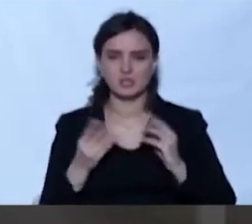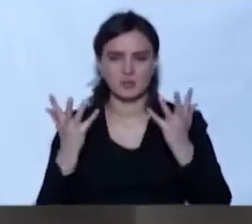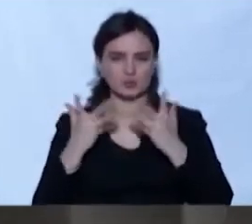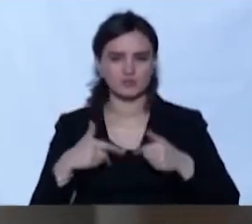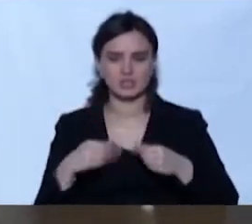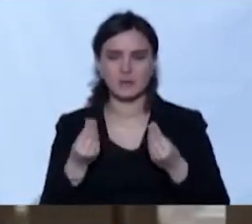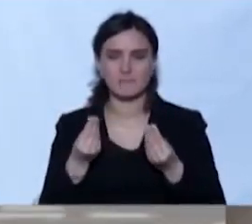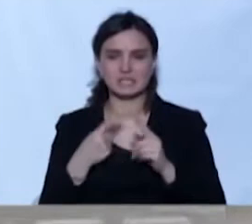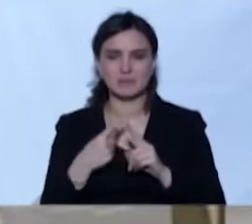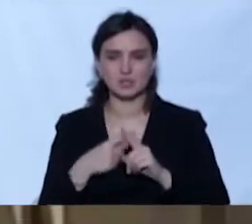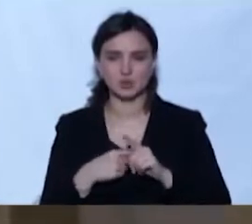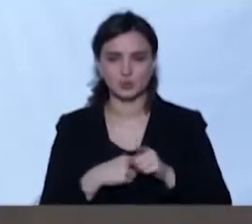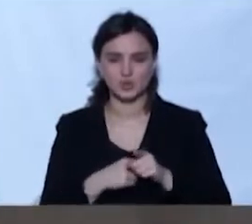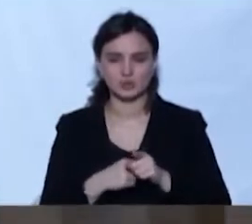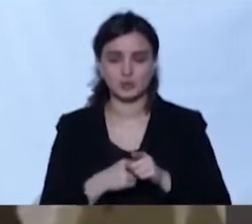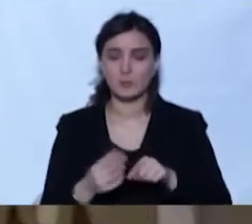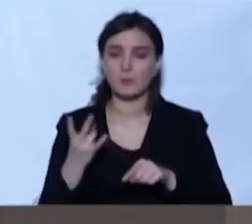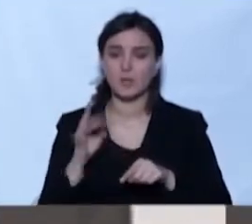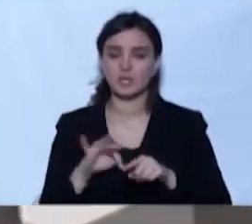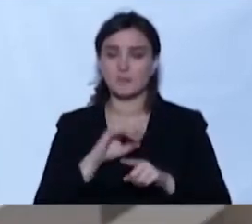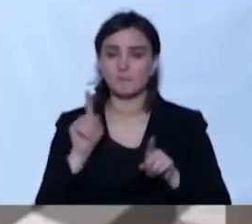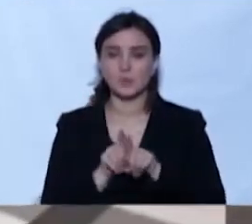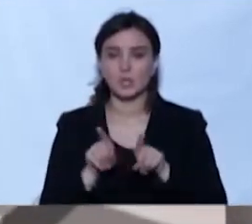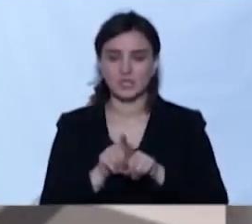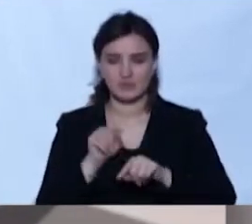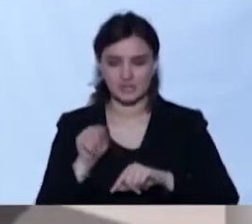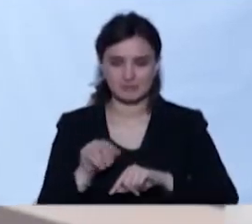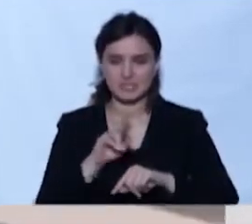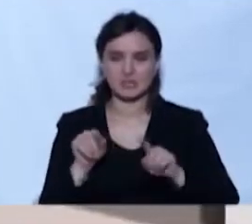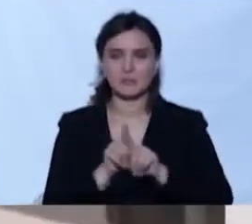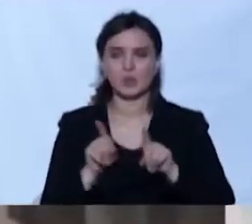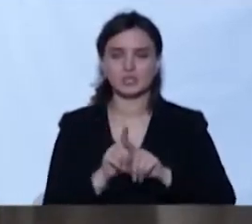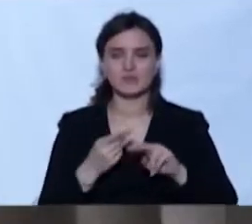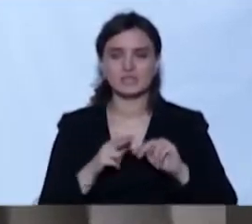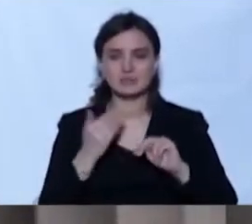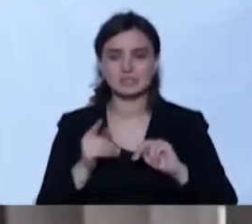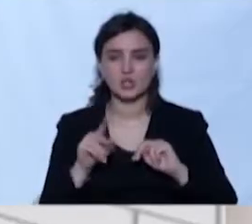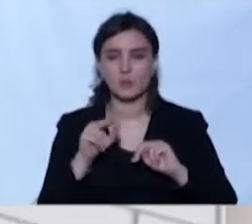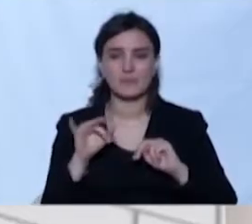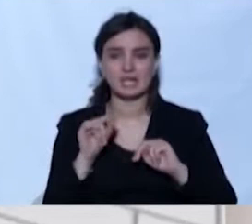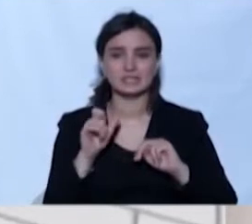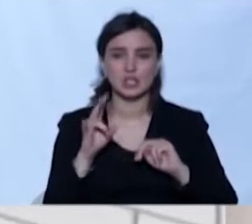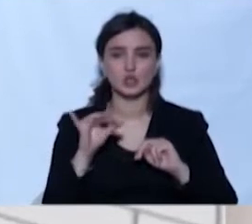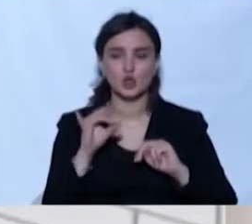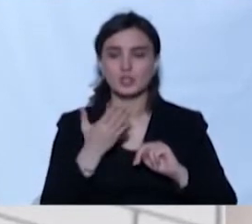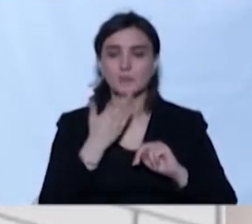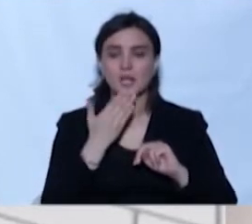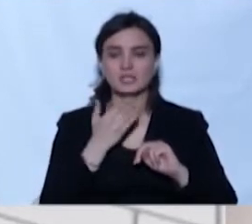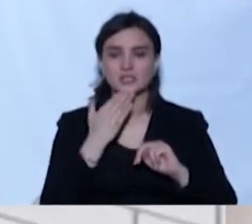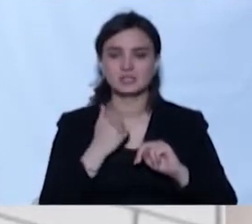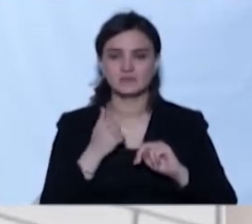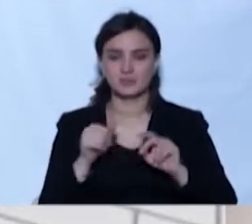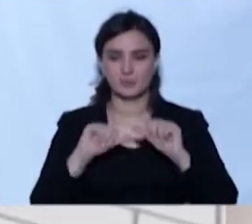გამოთვლილია. მაგრამ მიუხედავად ამისა და მიუხედავად იმისა, რომ პართენონი მარტივი გეომეტრიული ფორმების